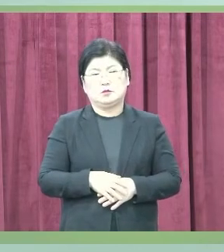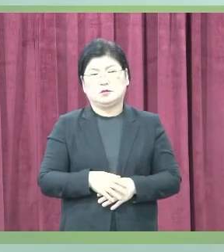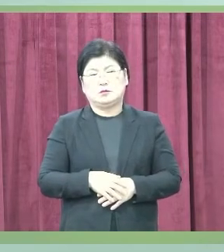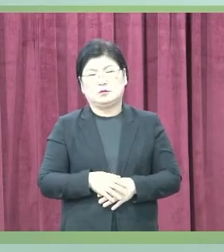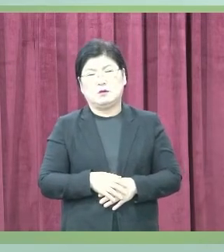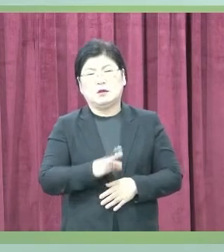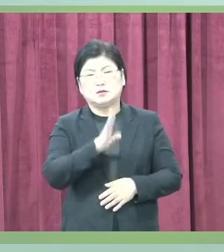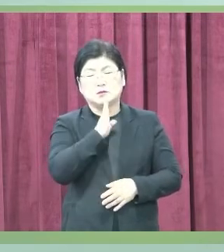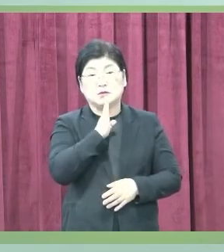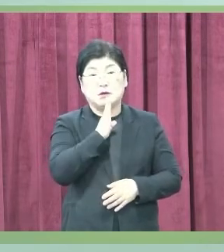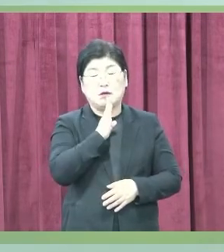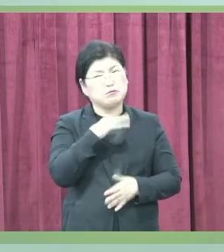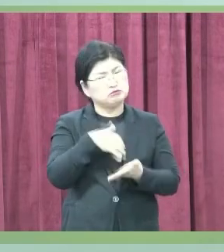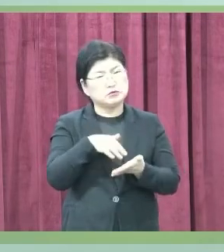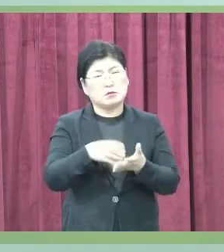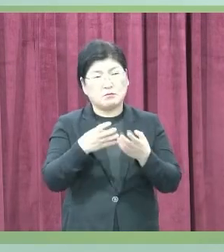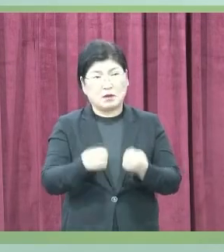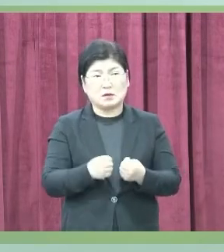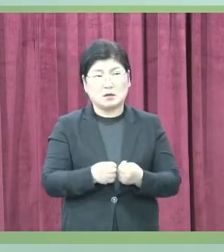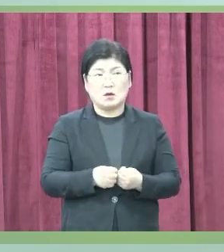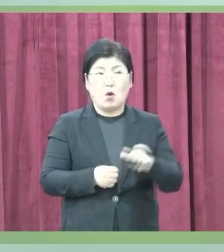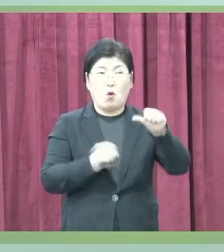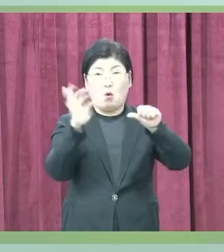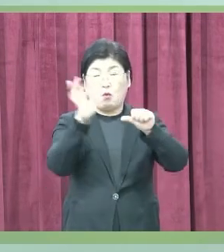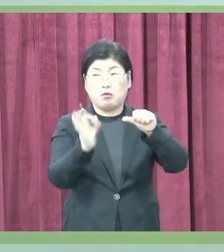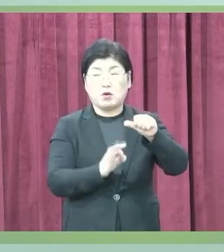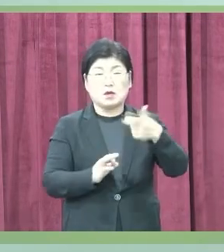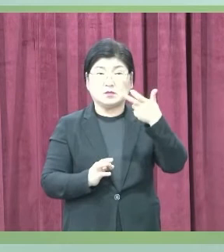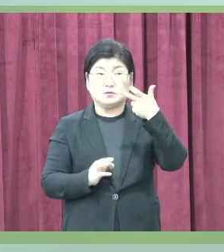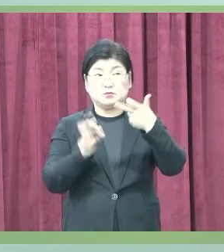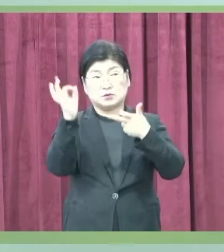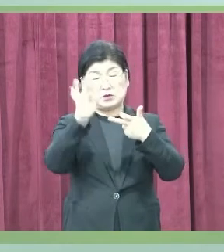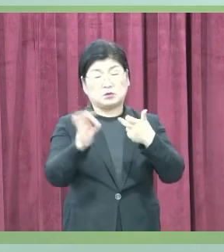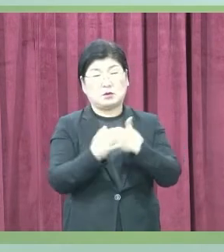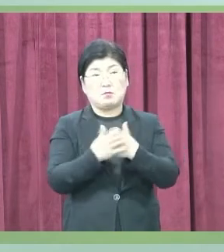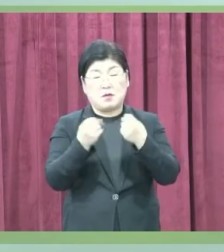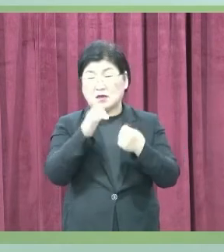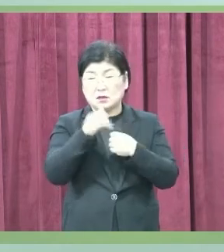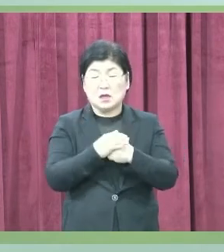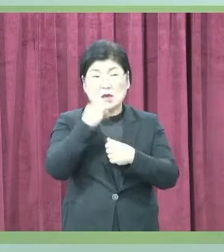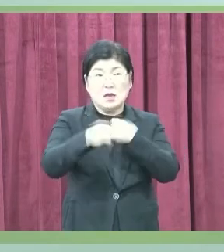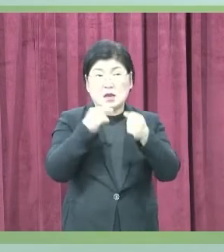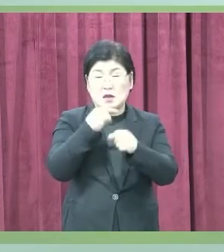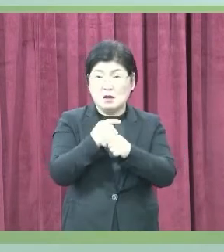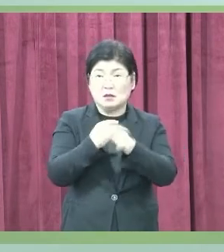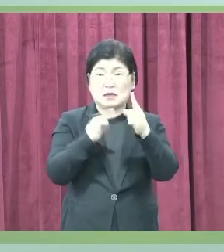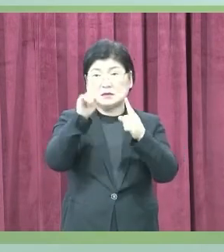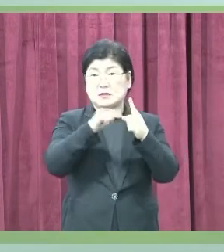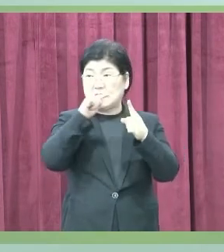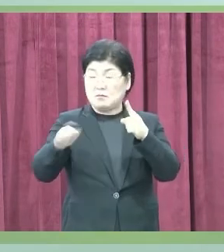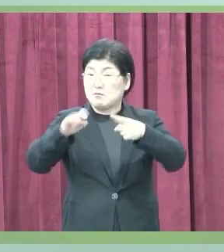꽤 높은 거죠. 5%가 17%의 진료비를 차지하고 있으니까. 그 다음에 연평균 총 진료비, 1인당 연평균